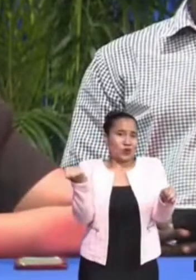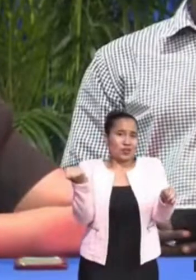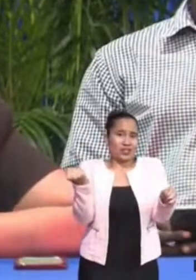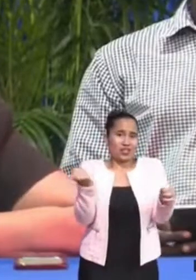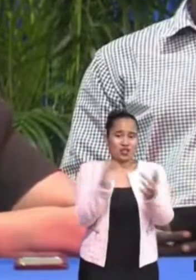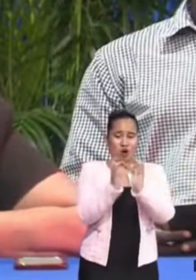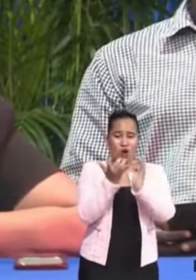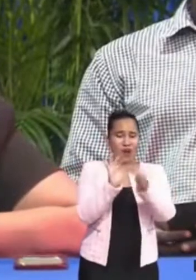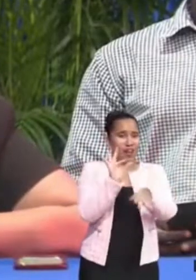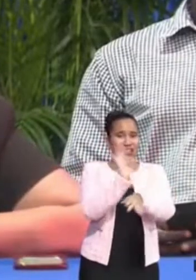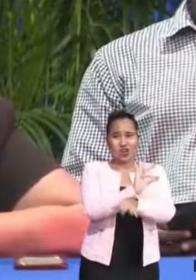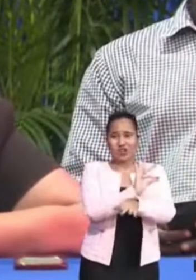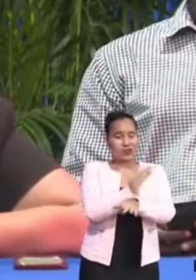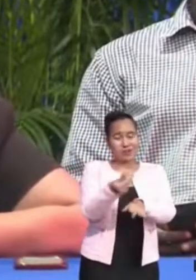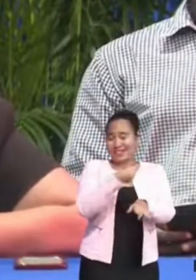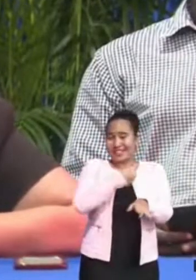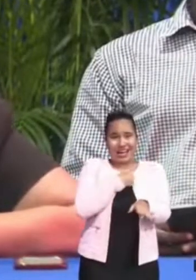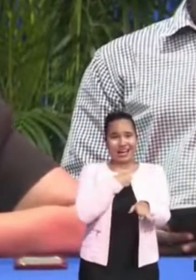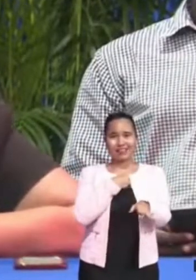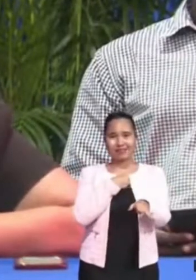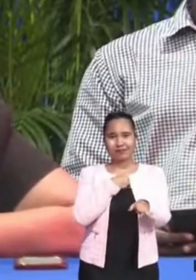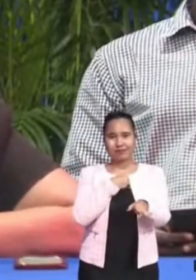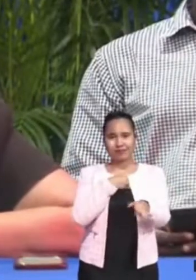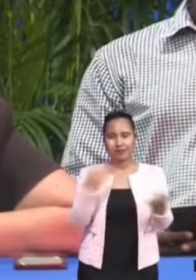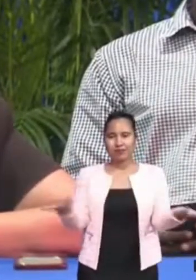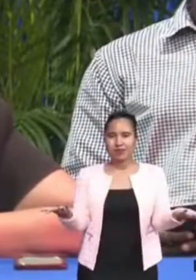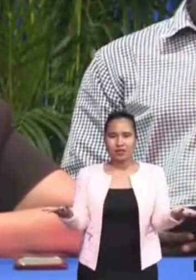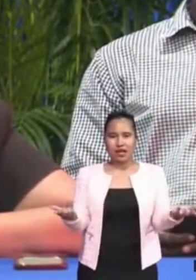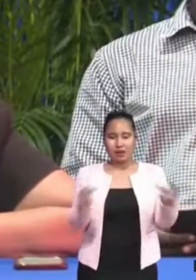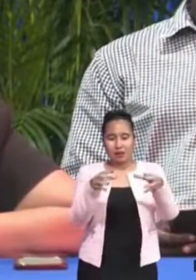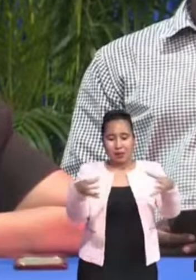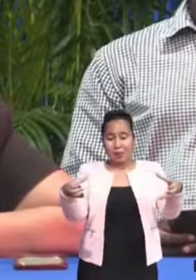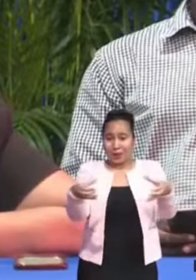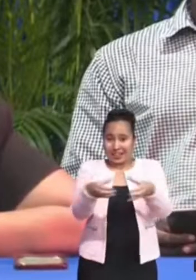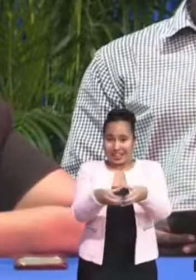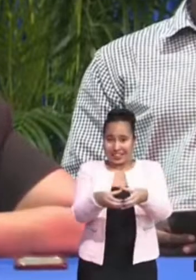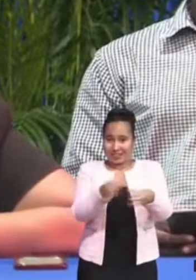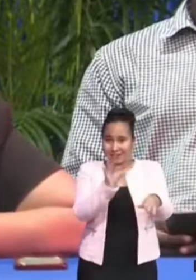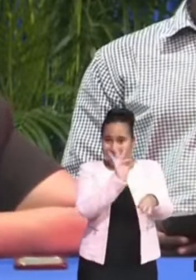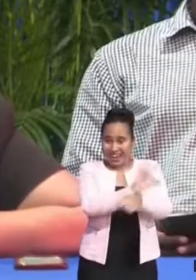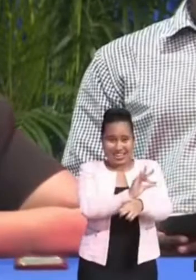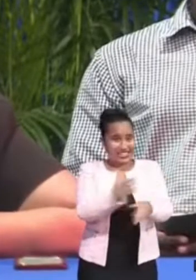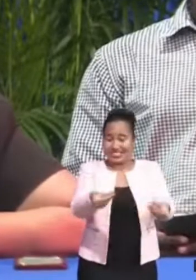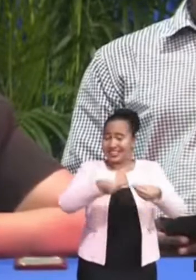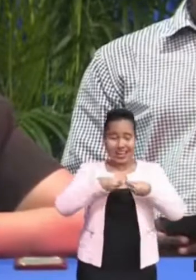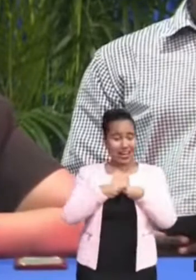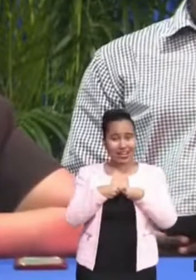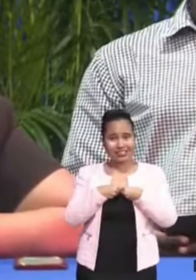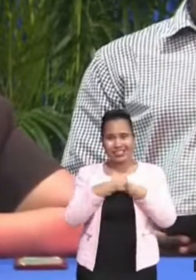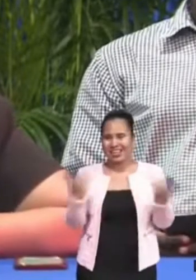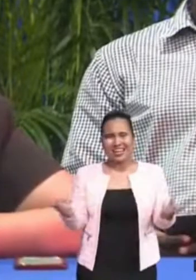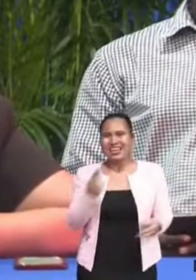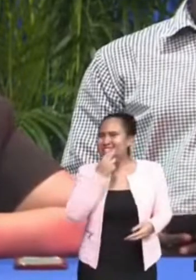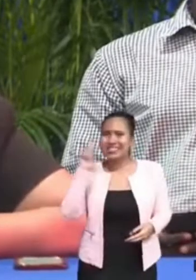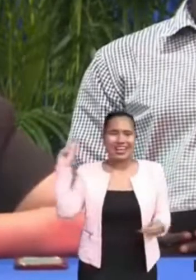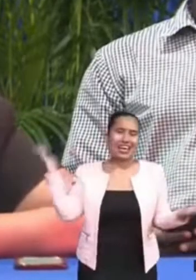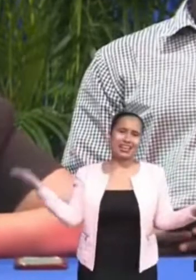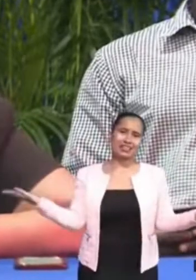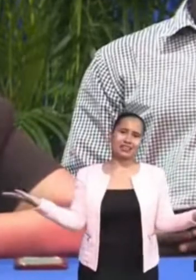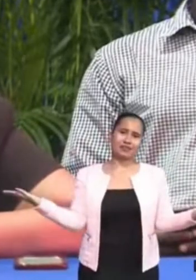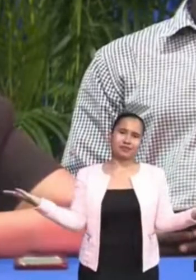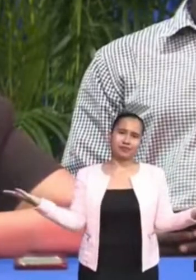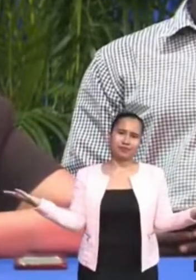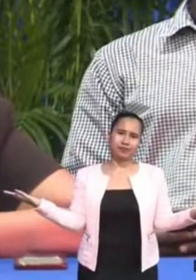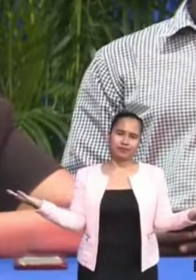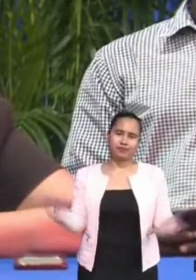online onderwijs hebben gehad, misschien niet eens de lespakketten hebben kunnen krijgen. En dat is onrechtvaardig naar die